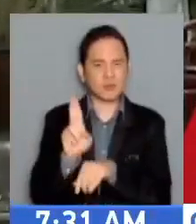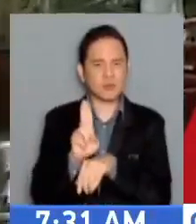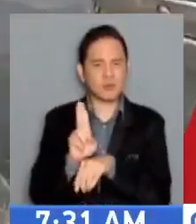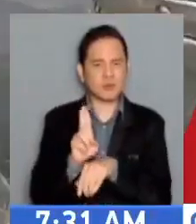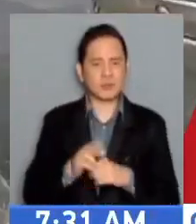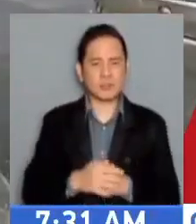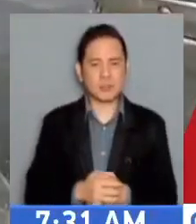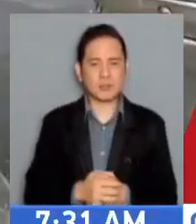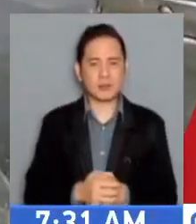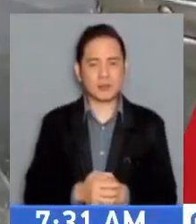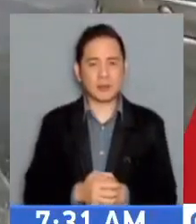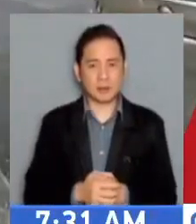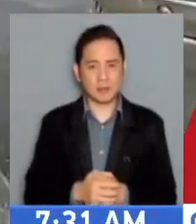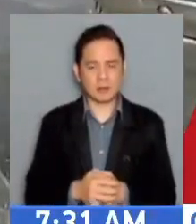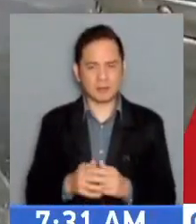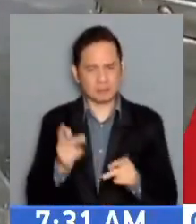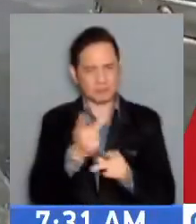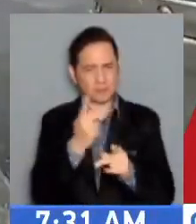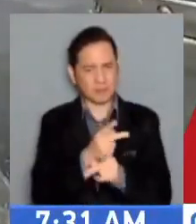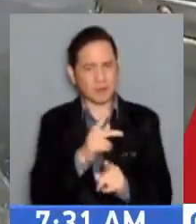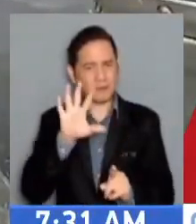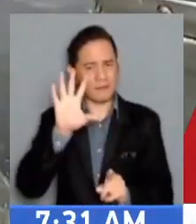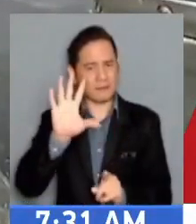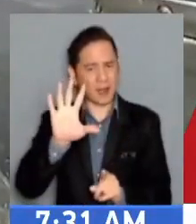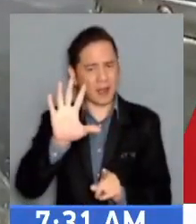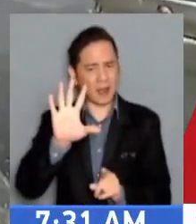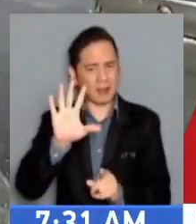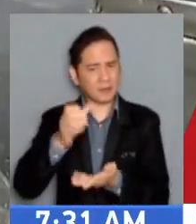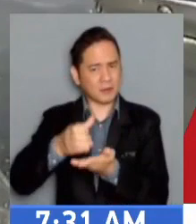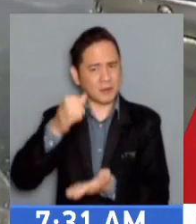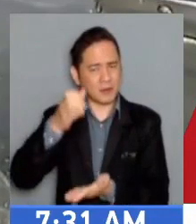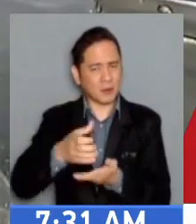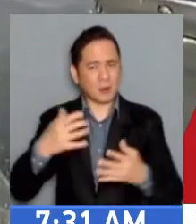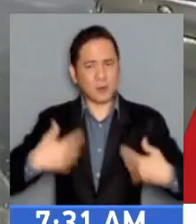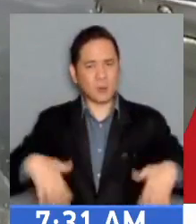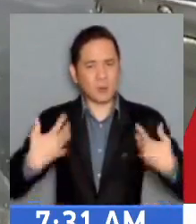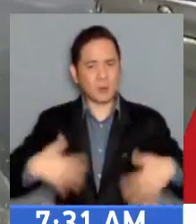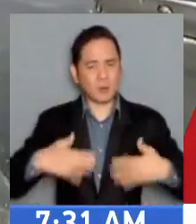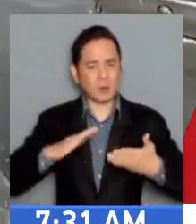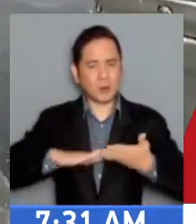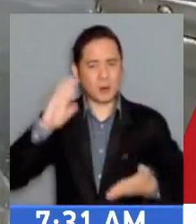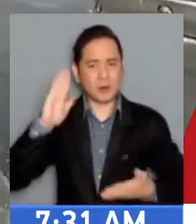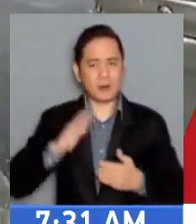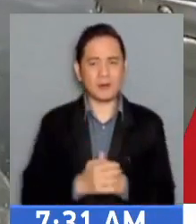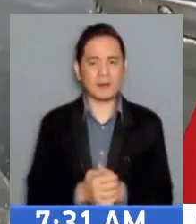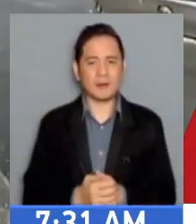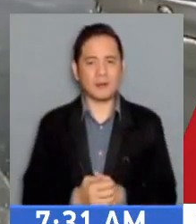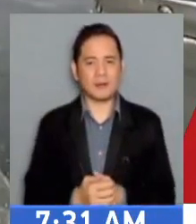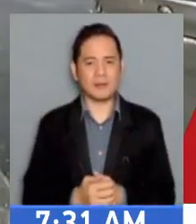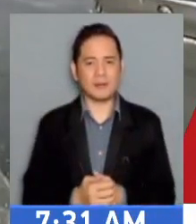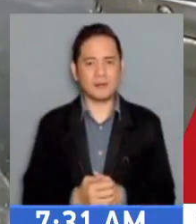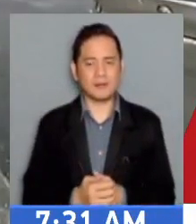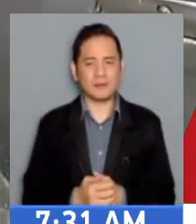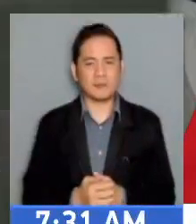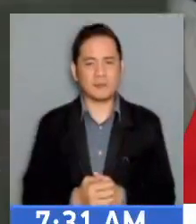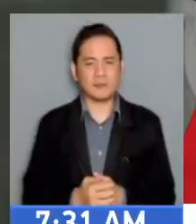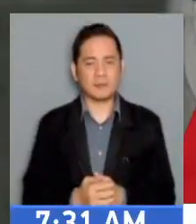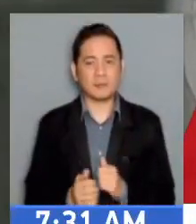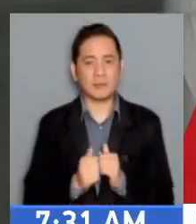tangke, dagdag 88 pesos kada peraso at 440 pesos kada araw ang dagdag kita na kailangan